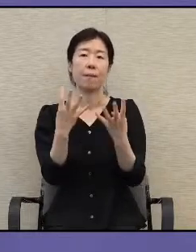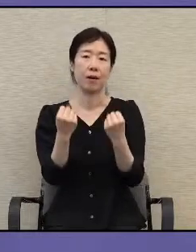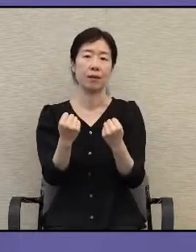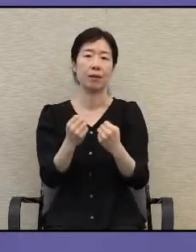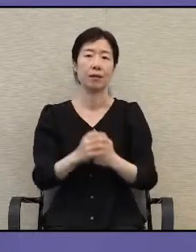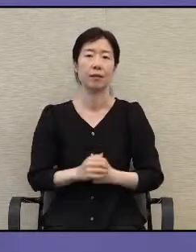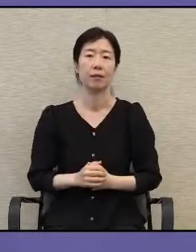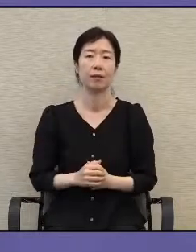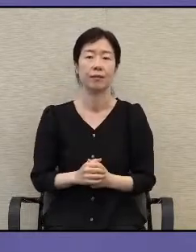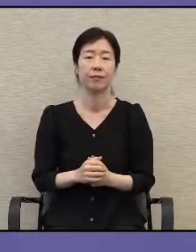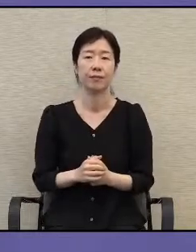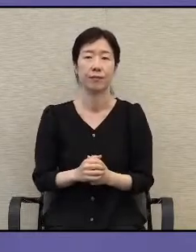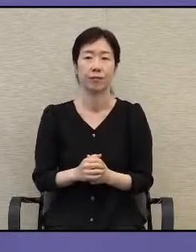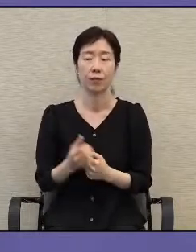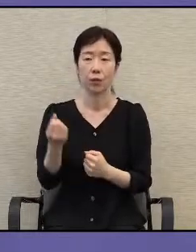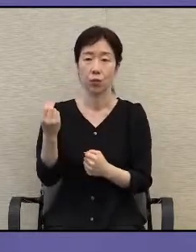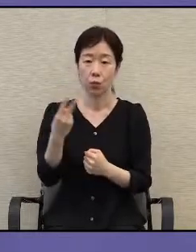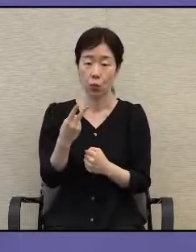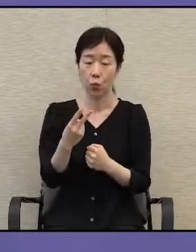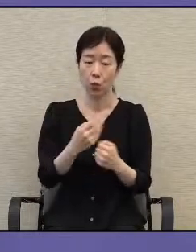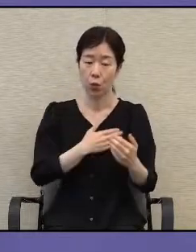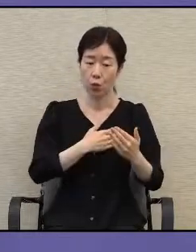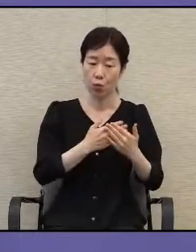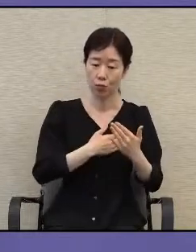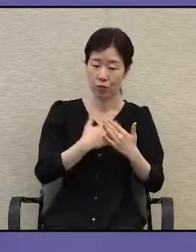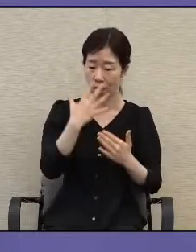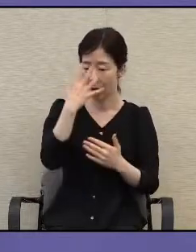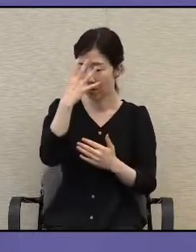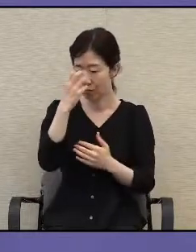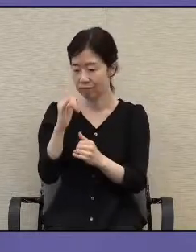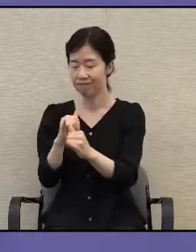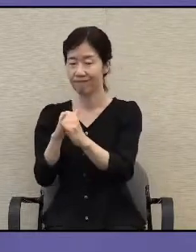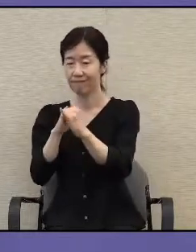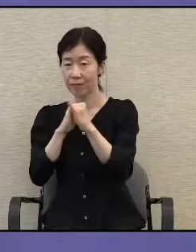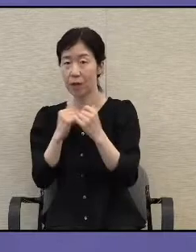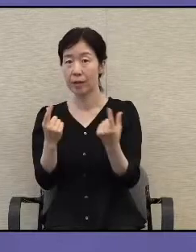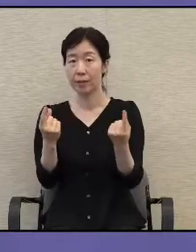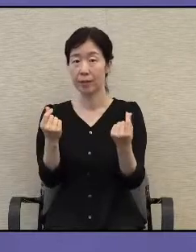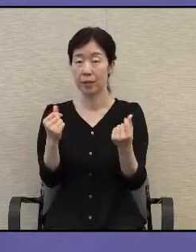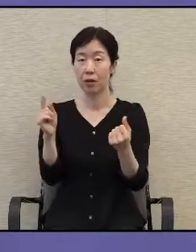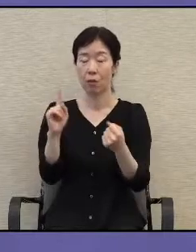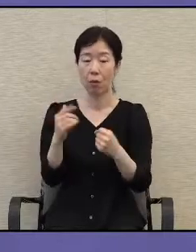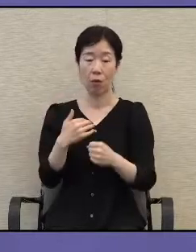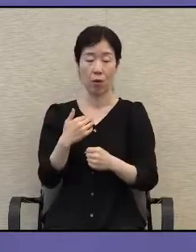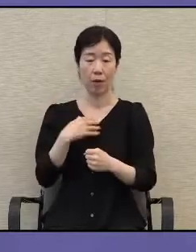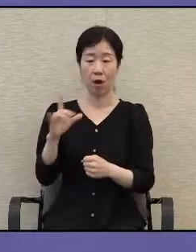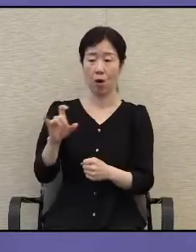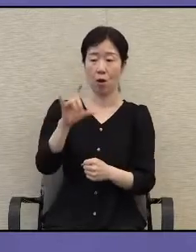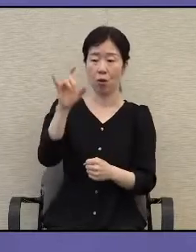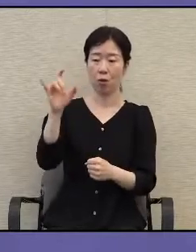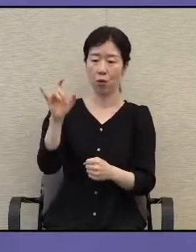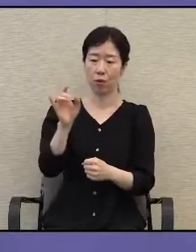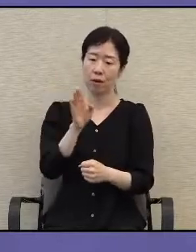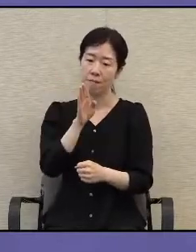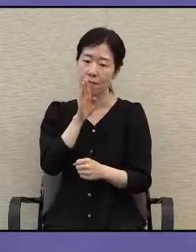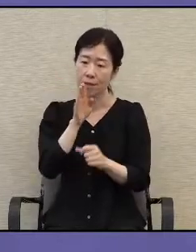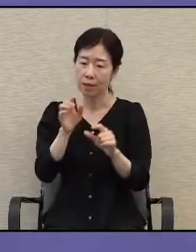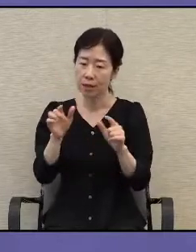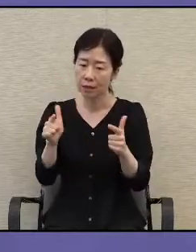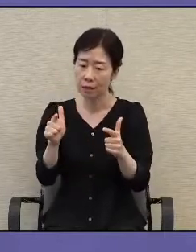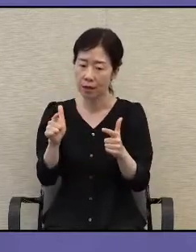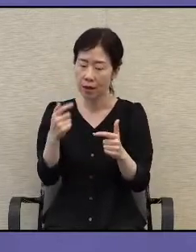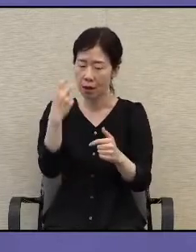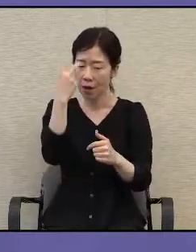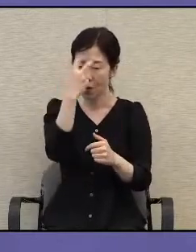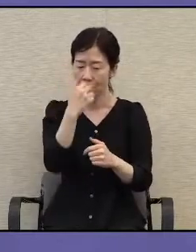생각을 보면 이 또한 불안하고 약간 비슷한 양상인데요. 확진 경험 있는 분보다 진단검사 경험만 있는 분이 자살 생각을 더 많이